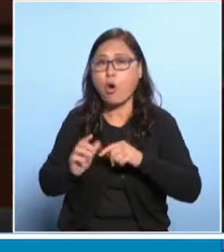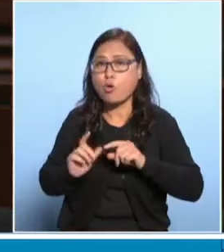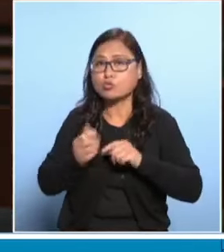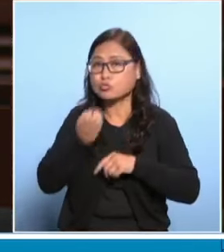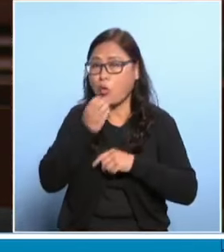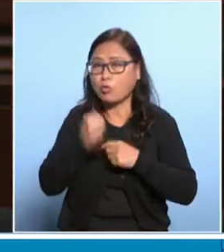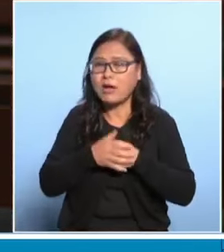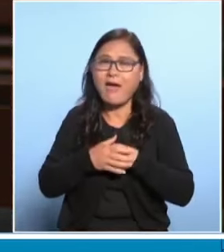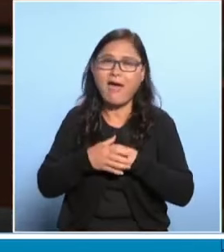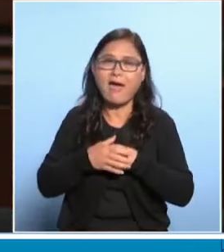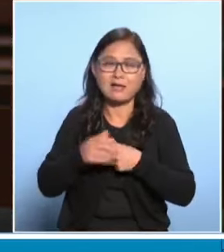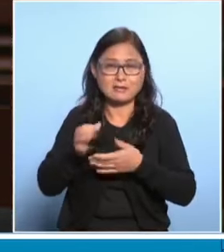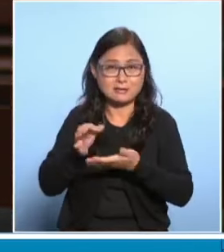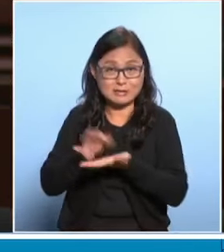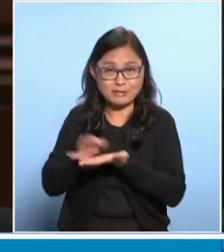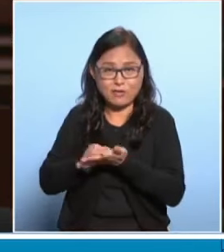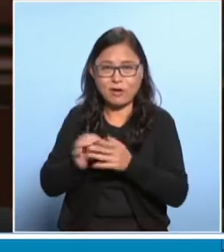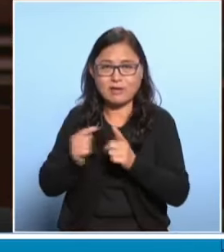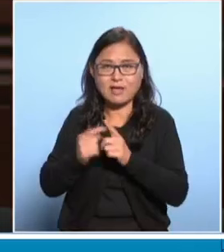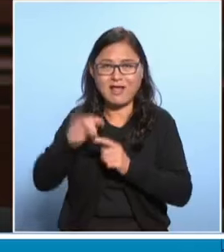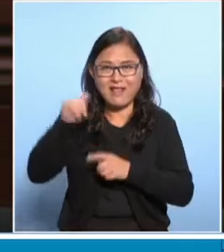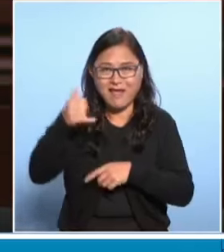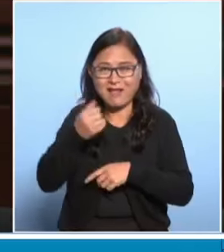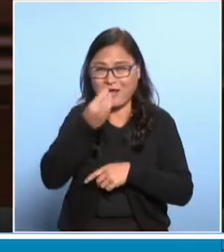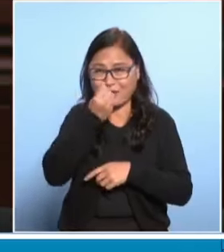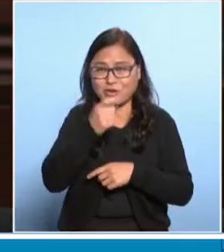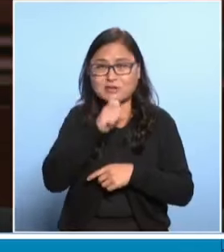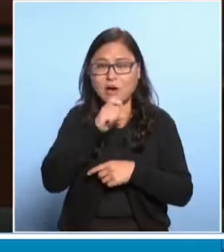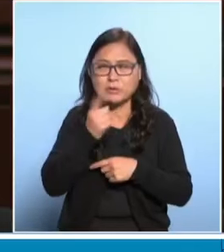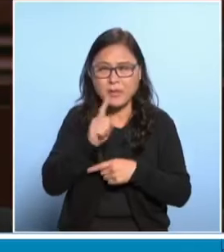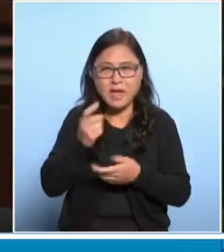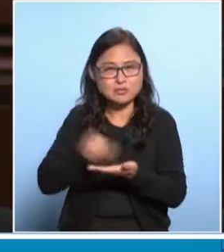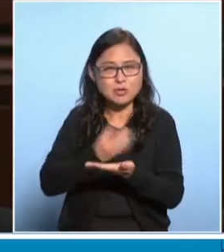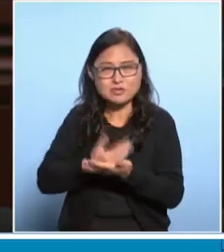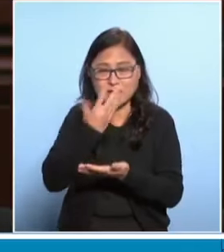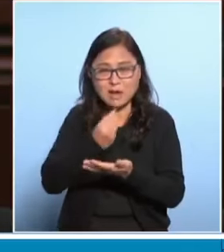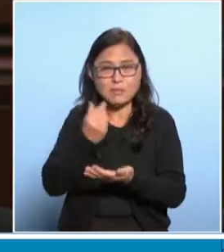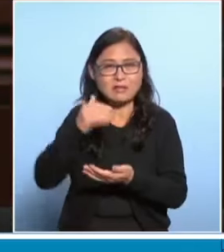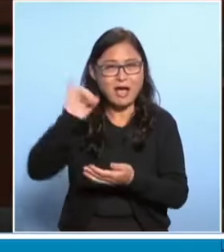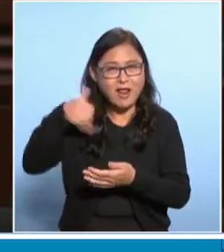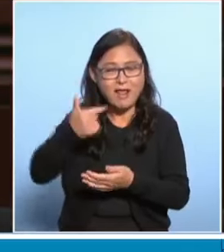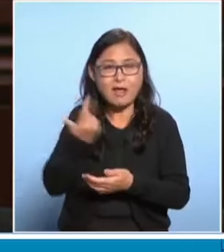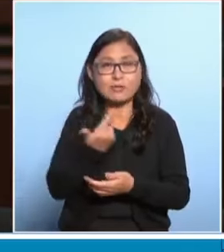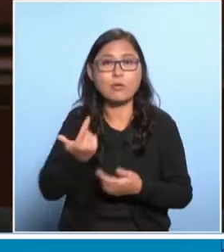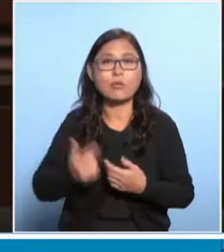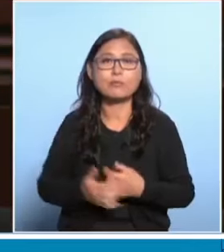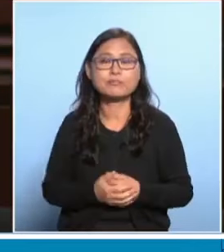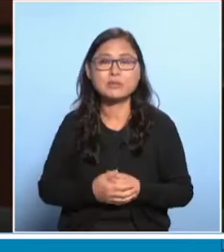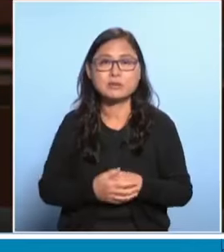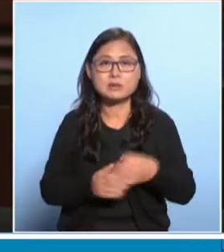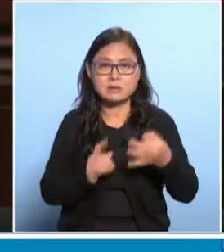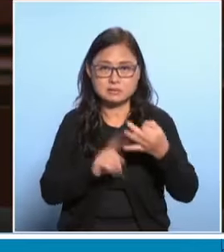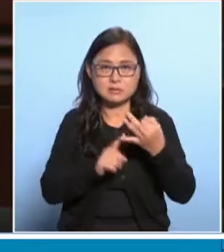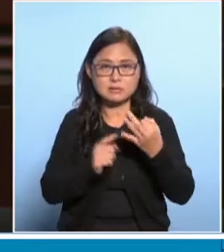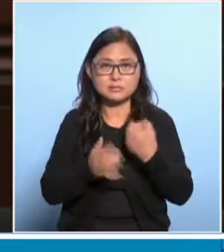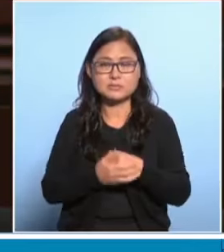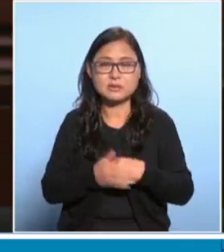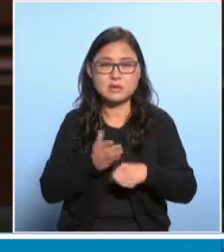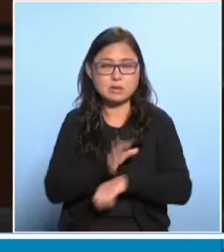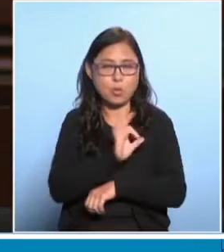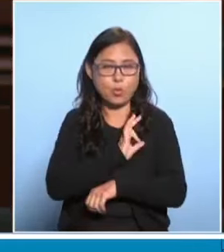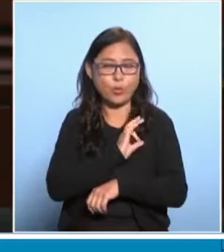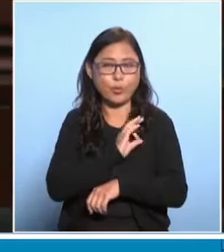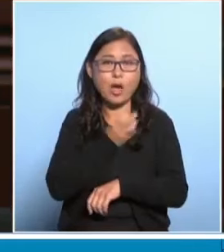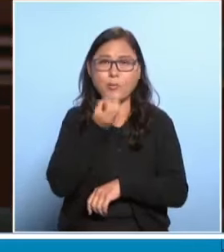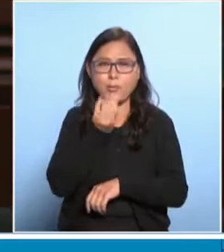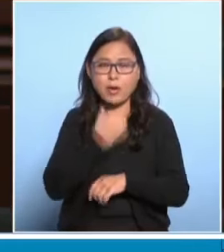趣，政府會否推出措施以吸引更多該等國家的旅客來港旅遊？及三，鑑於社會上